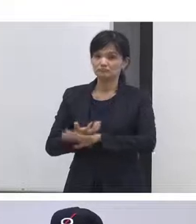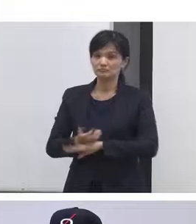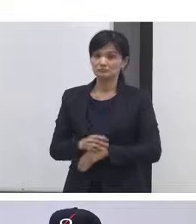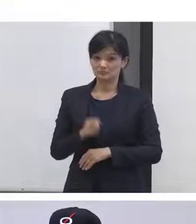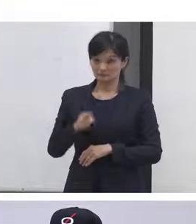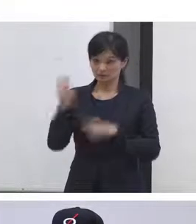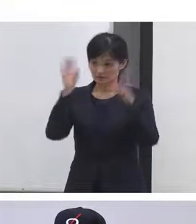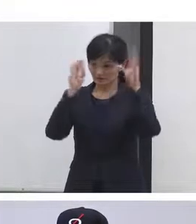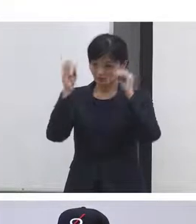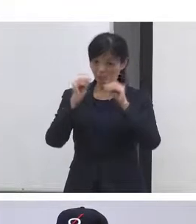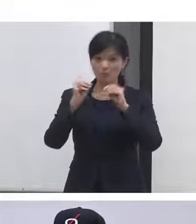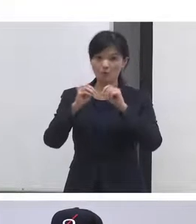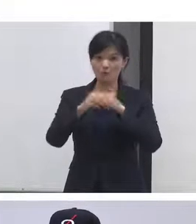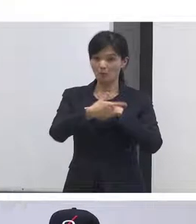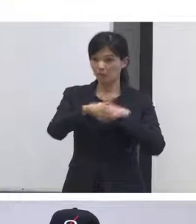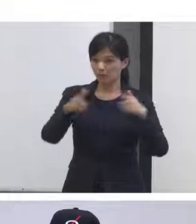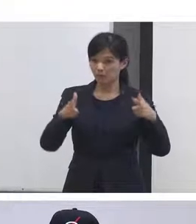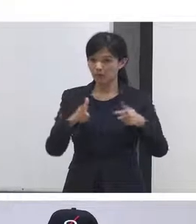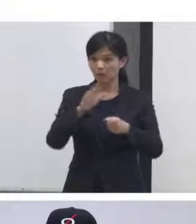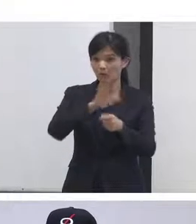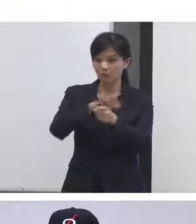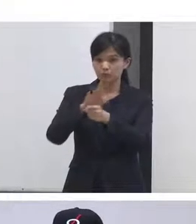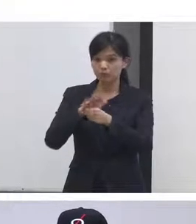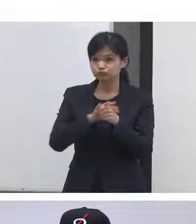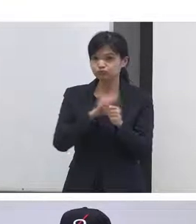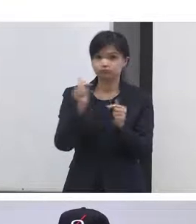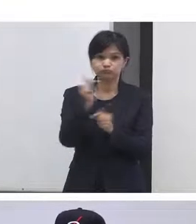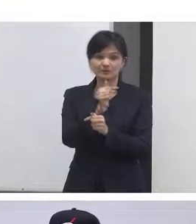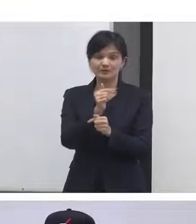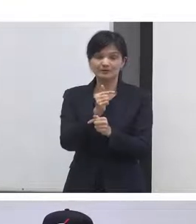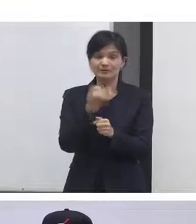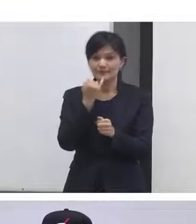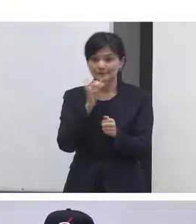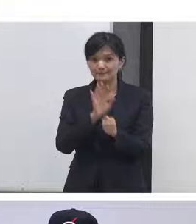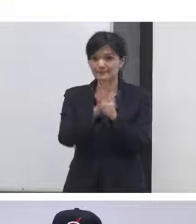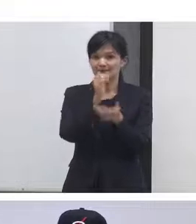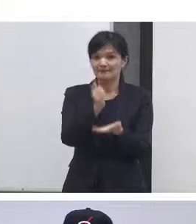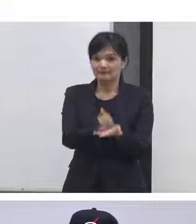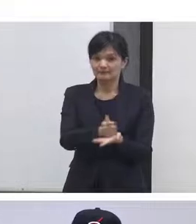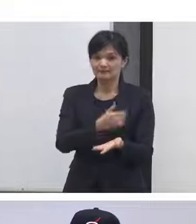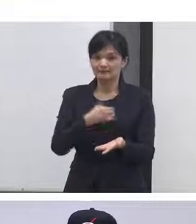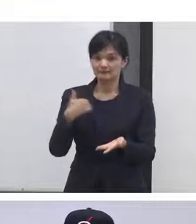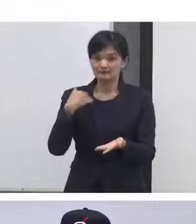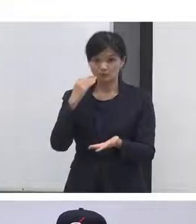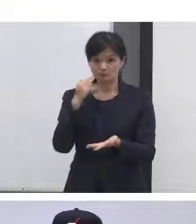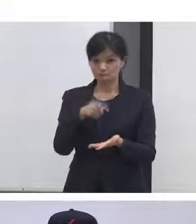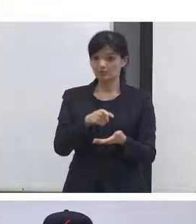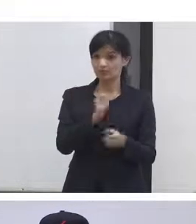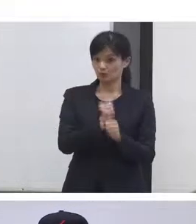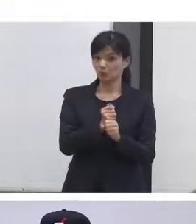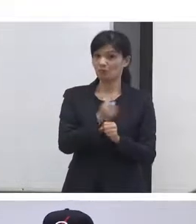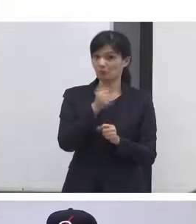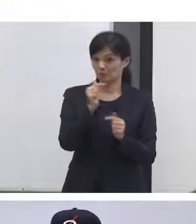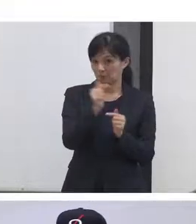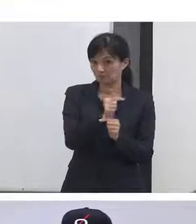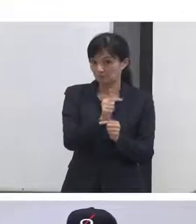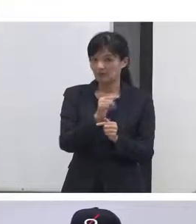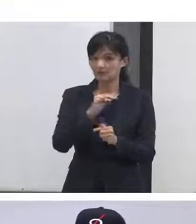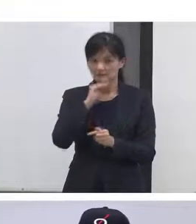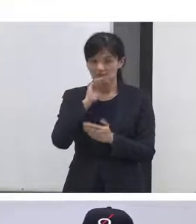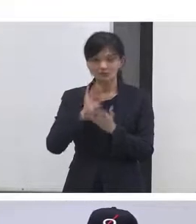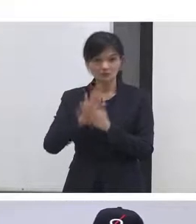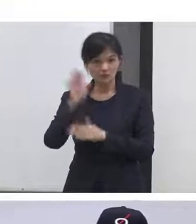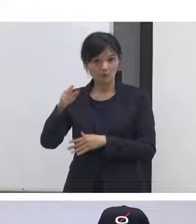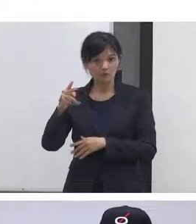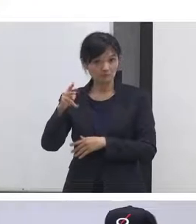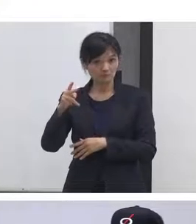补足很多资讯传递的最后一里路。那可能把这个部分先做好，我们在有机会有人有意愿的时候，他可以往